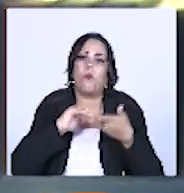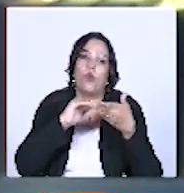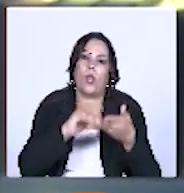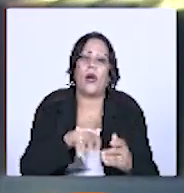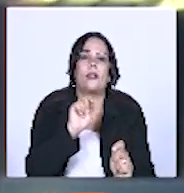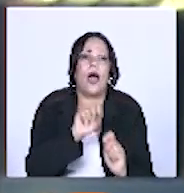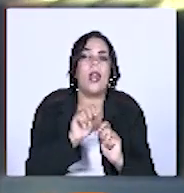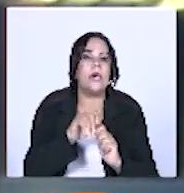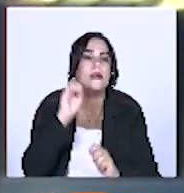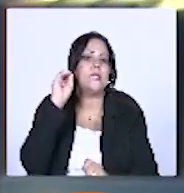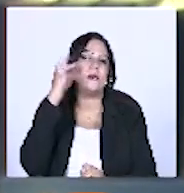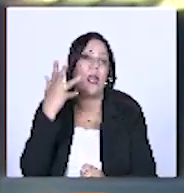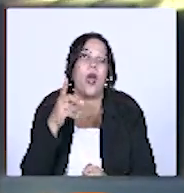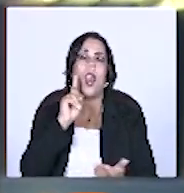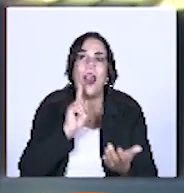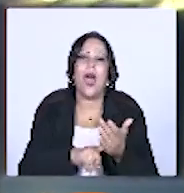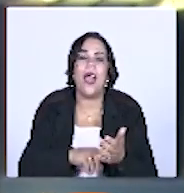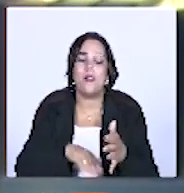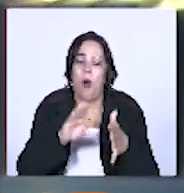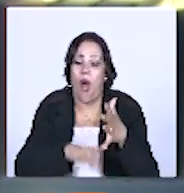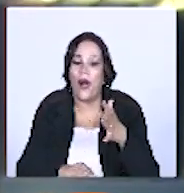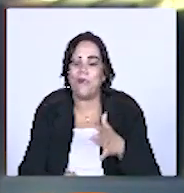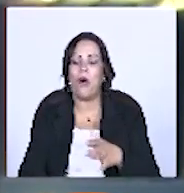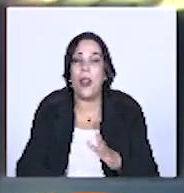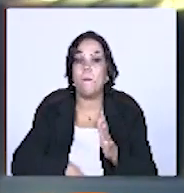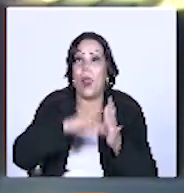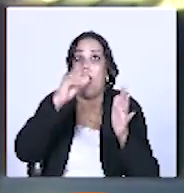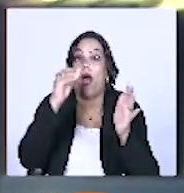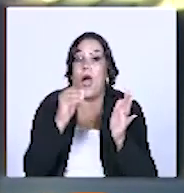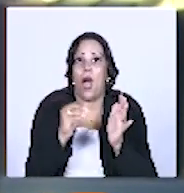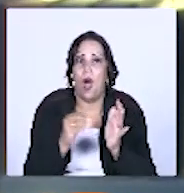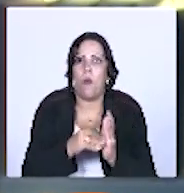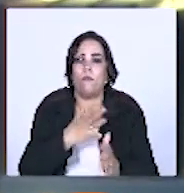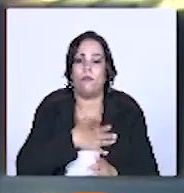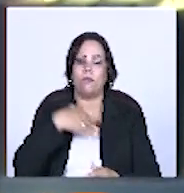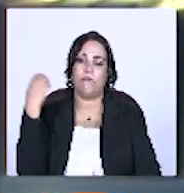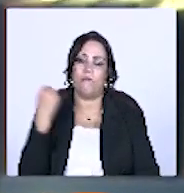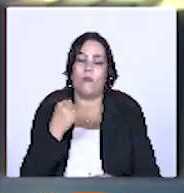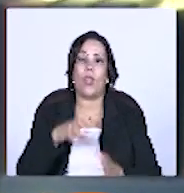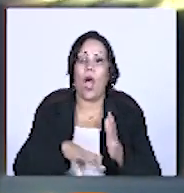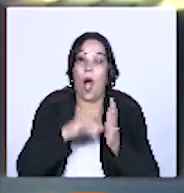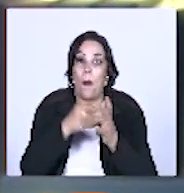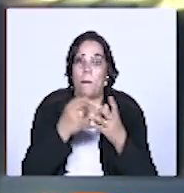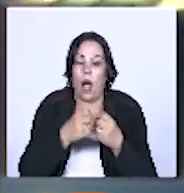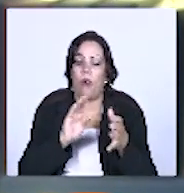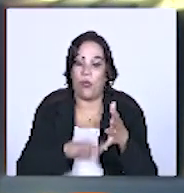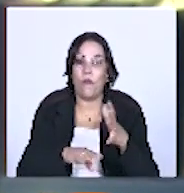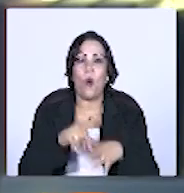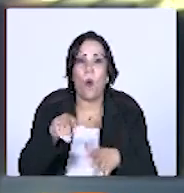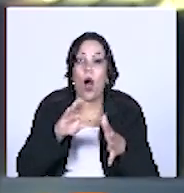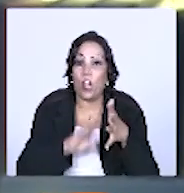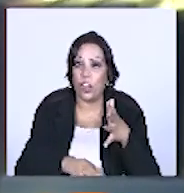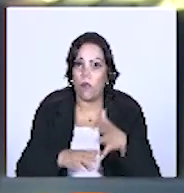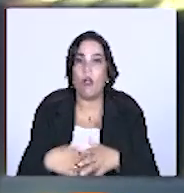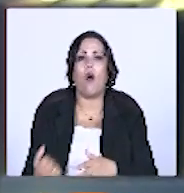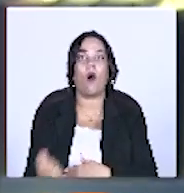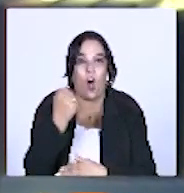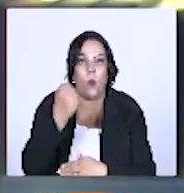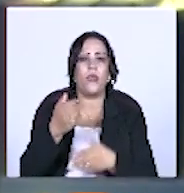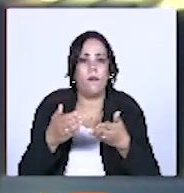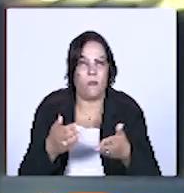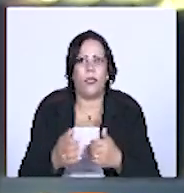اعالجه الحصانه الاساسيه ان ابدا مع الطفل ان يكون طفل